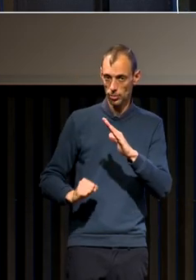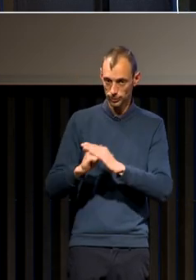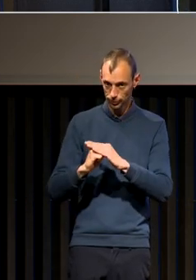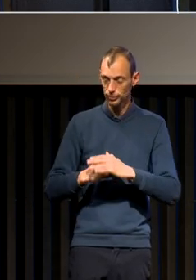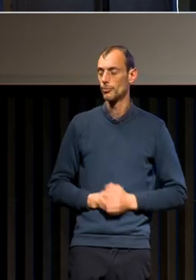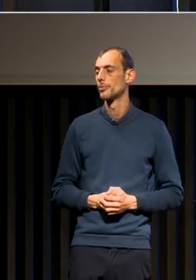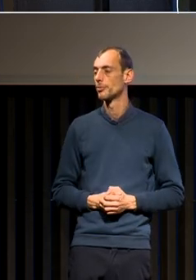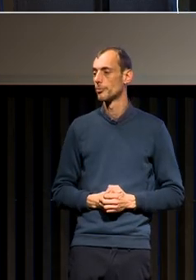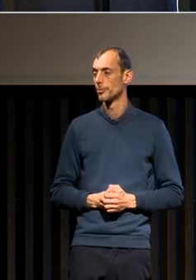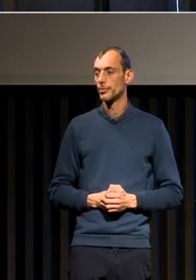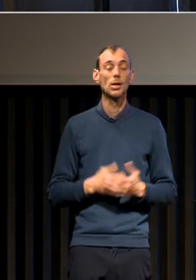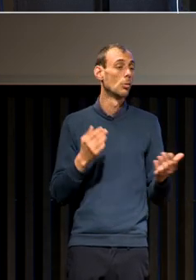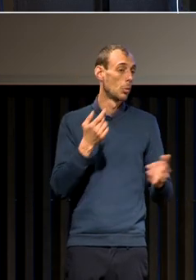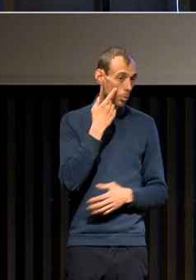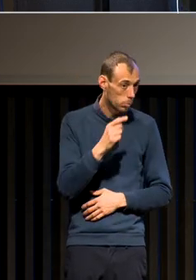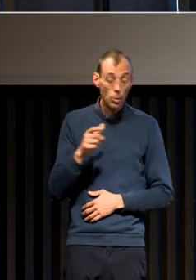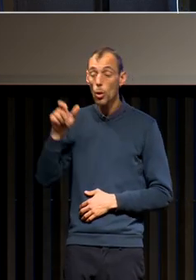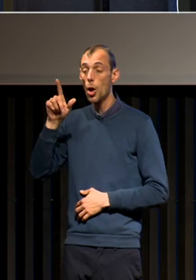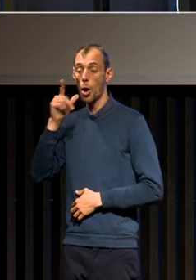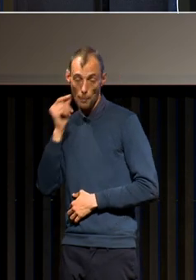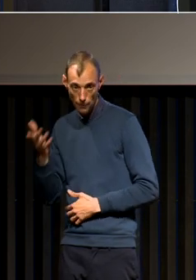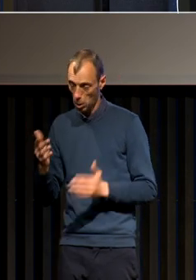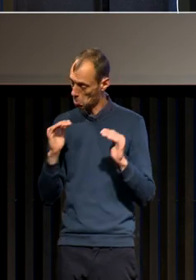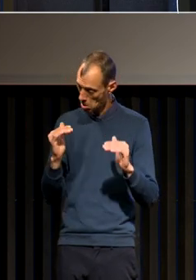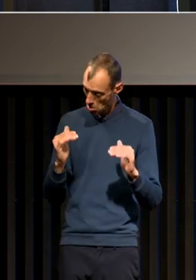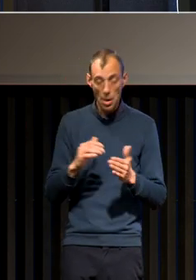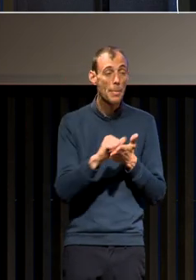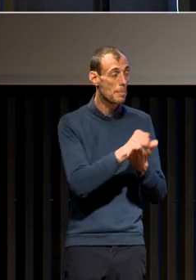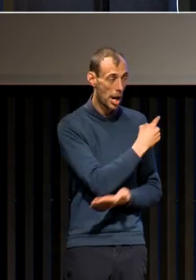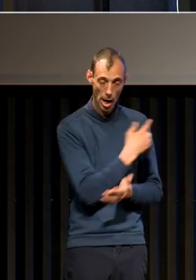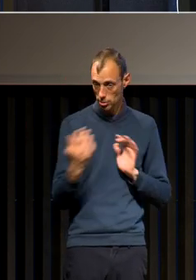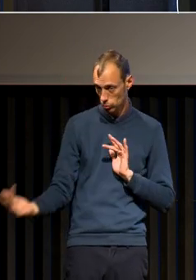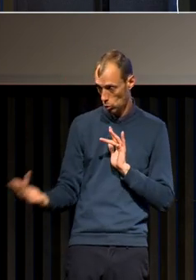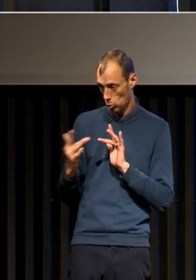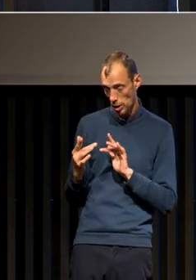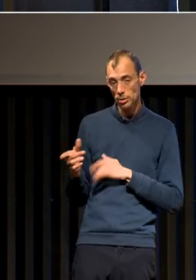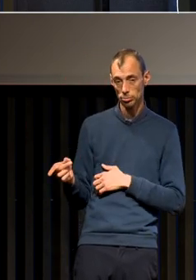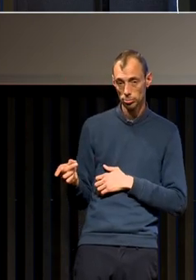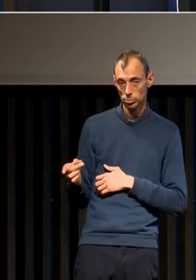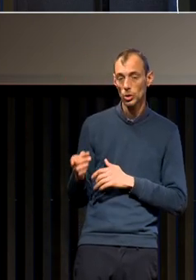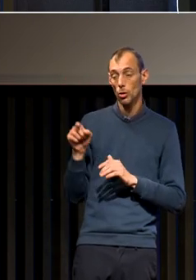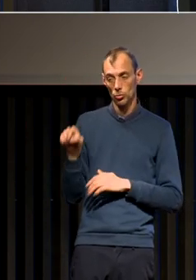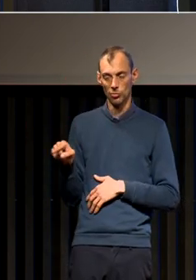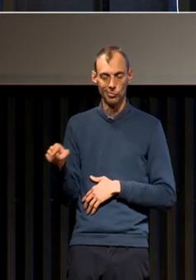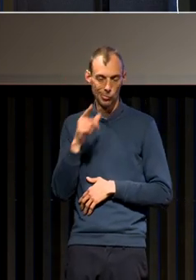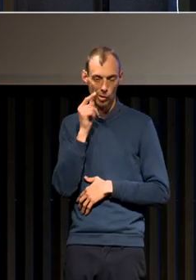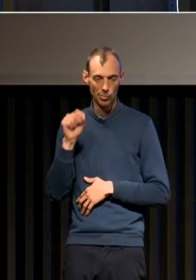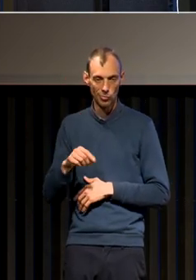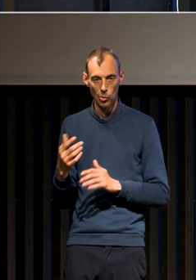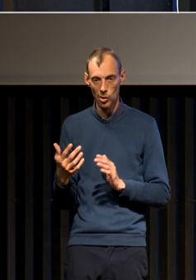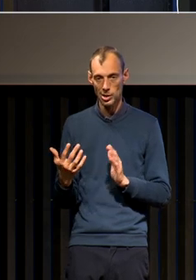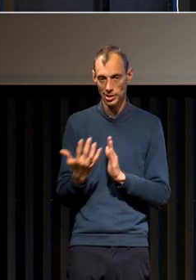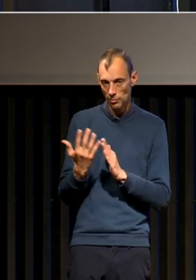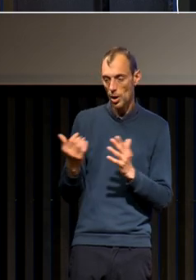eh bien, toujours pareil, il contacte CECOS par cet email. Et lui, il a 5 à 6 venues parce que 5 à 6